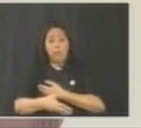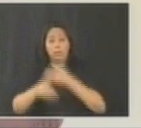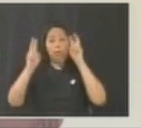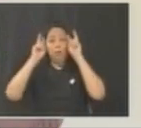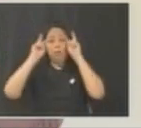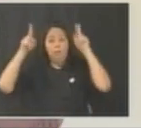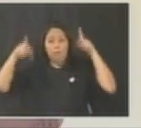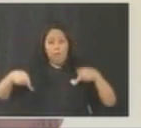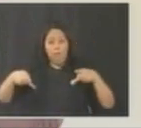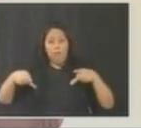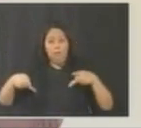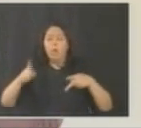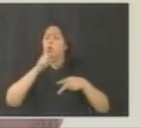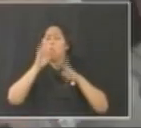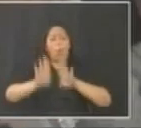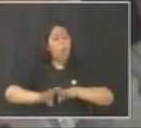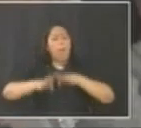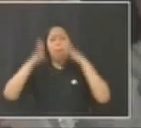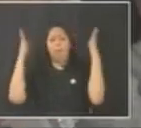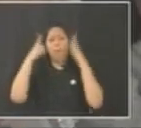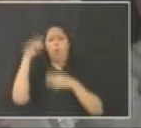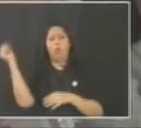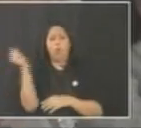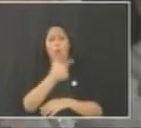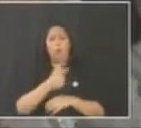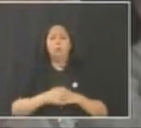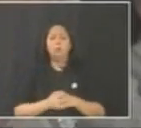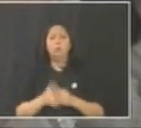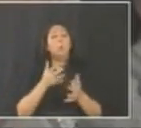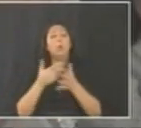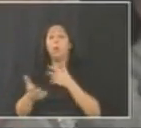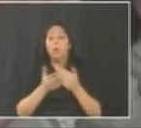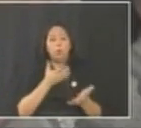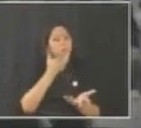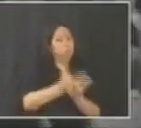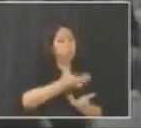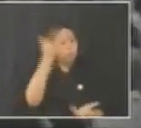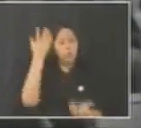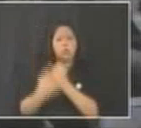lahat, anuman ang katayuan sa buhay.